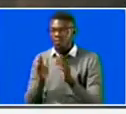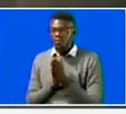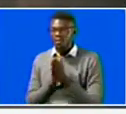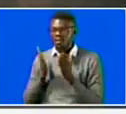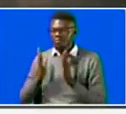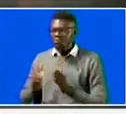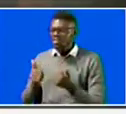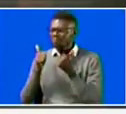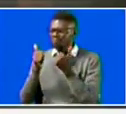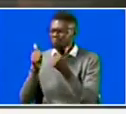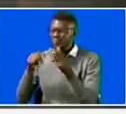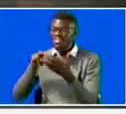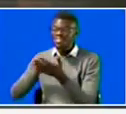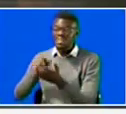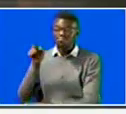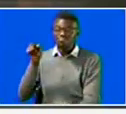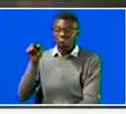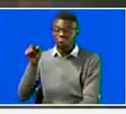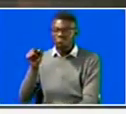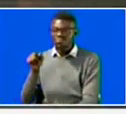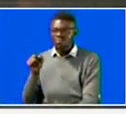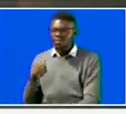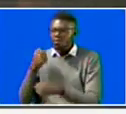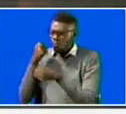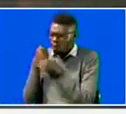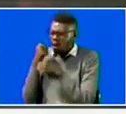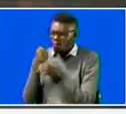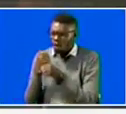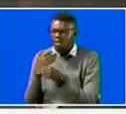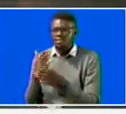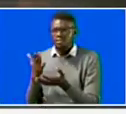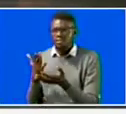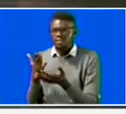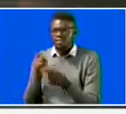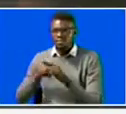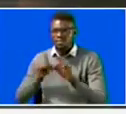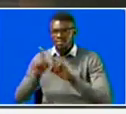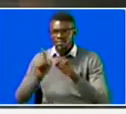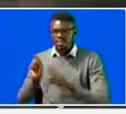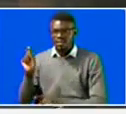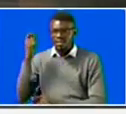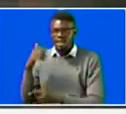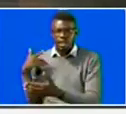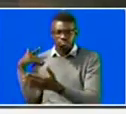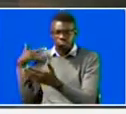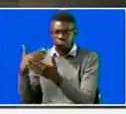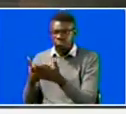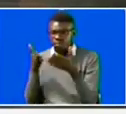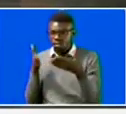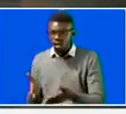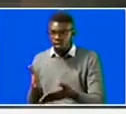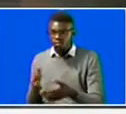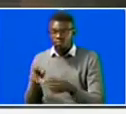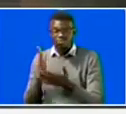pale nyuma. Tumekuwa tukingangana nao tuna every tour Kenya. Every tour mpaka sasa. So hao